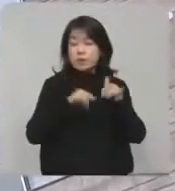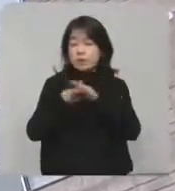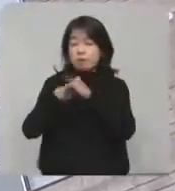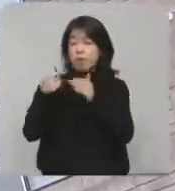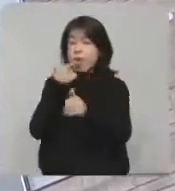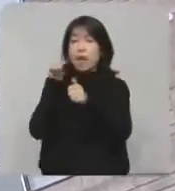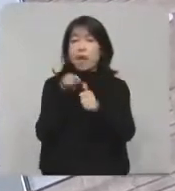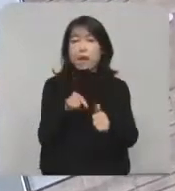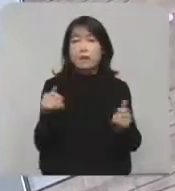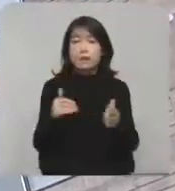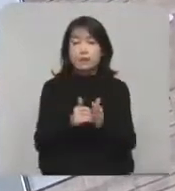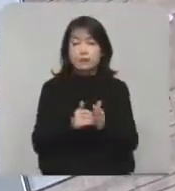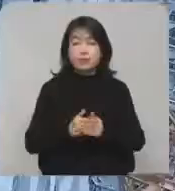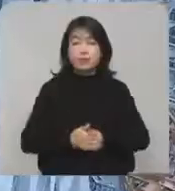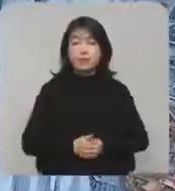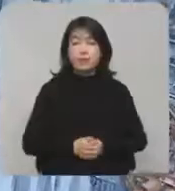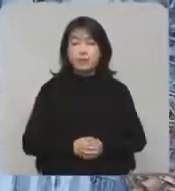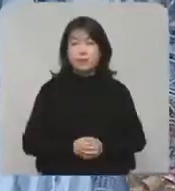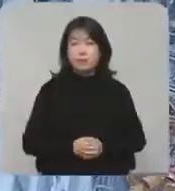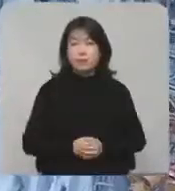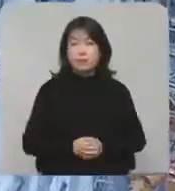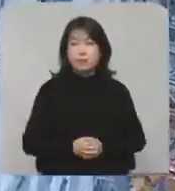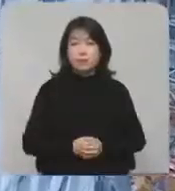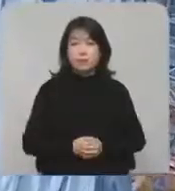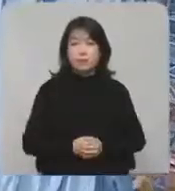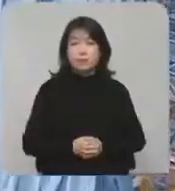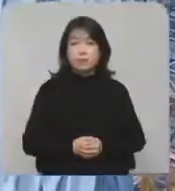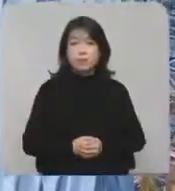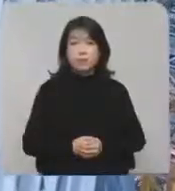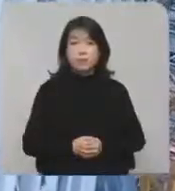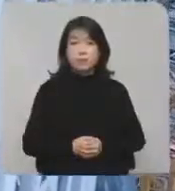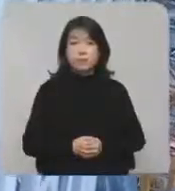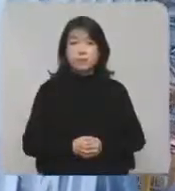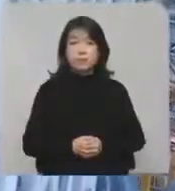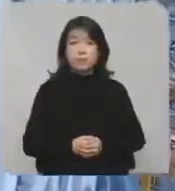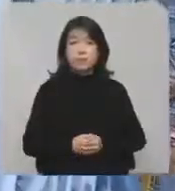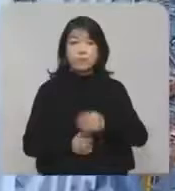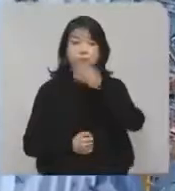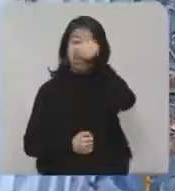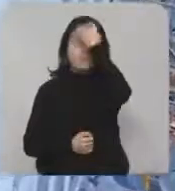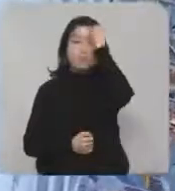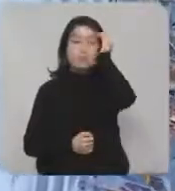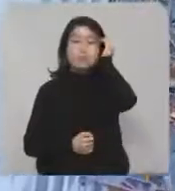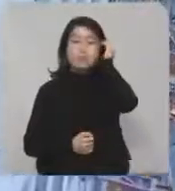내렸습니다. 지금까지 광주 아파트 붕괴 사고 현장에서 KBS 뉴스 김혜린입니다.